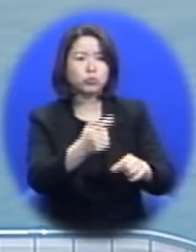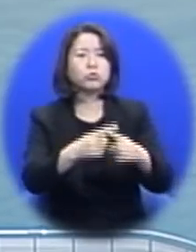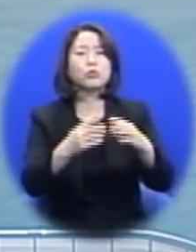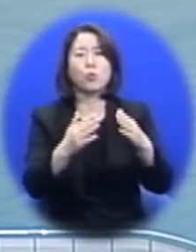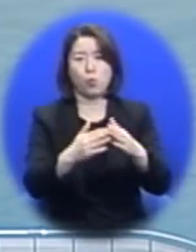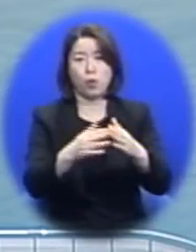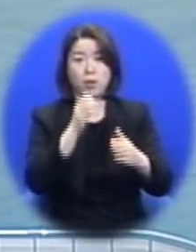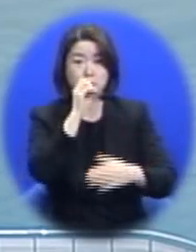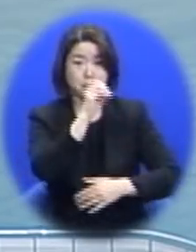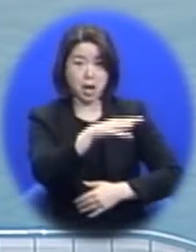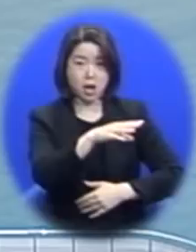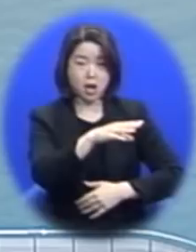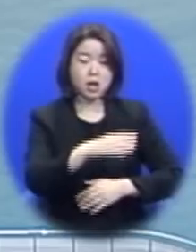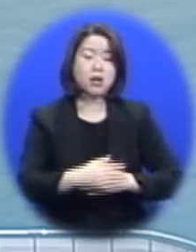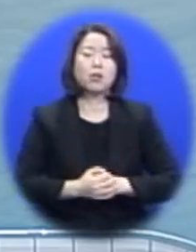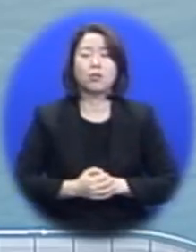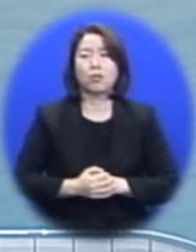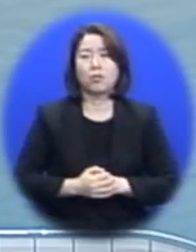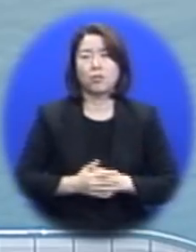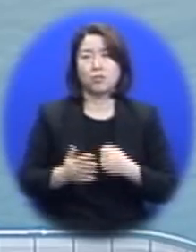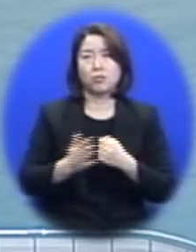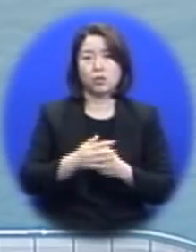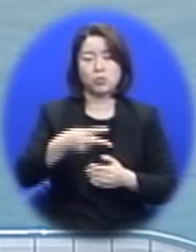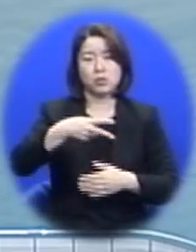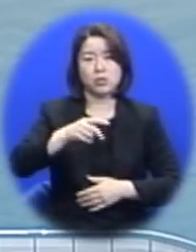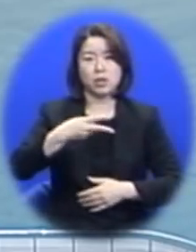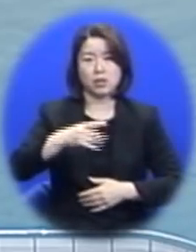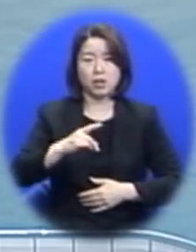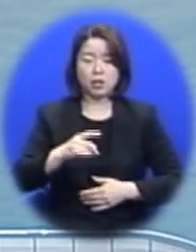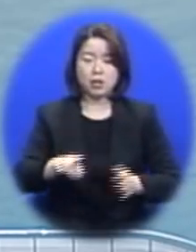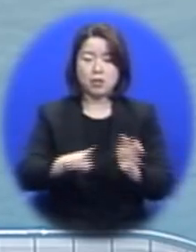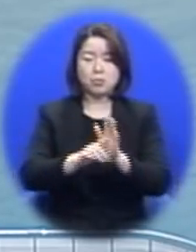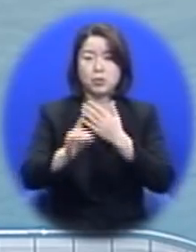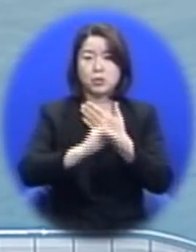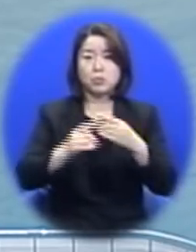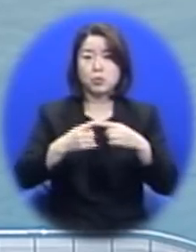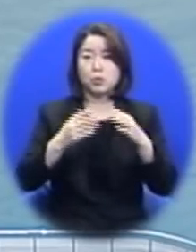말씀하셨으니 사대교회 교인들이 얼마나 당황스러웠겠습니까?